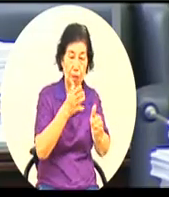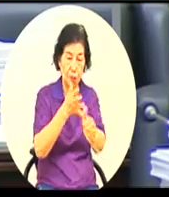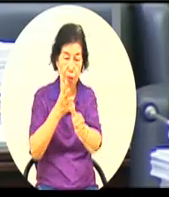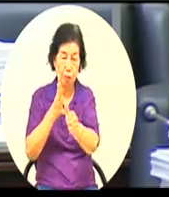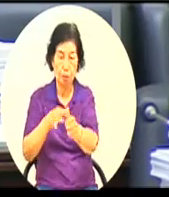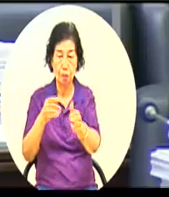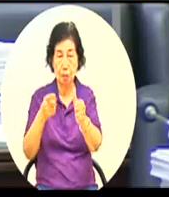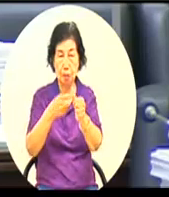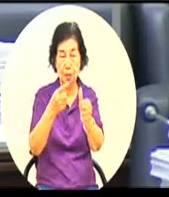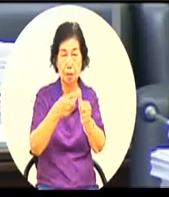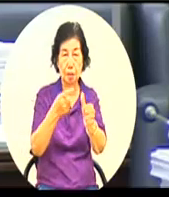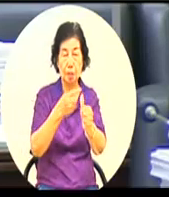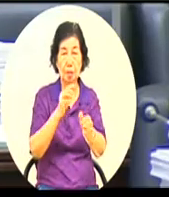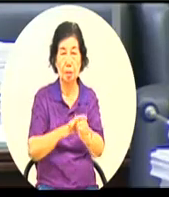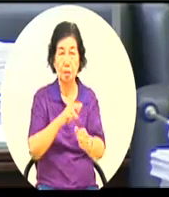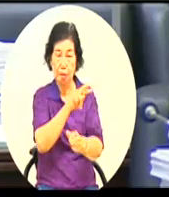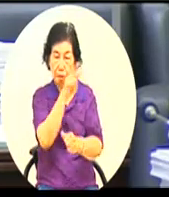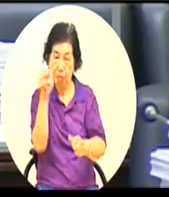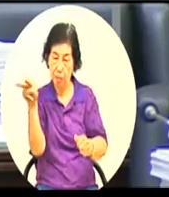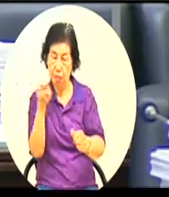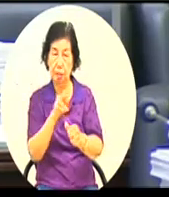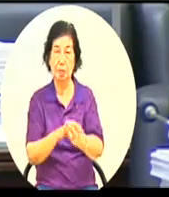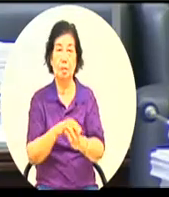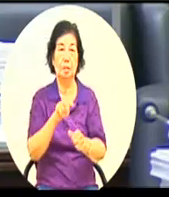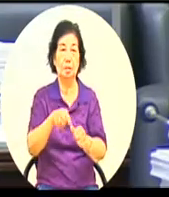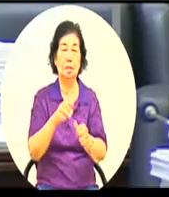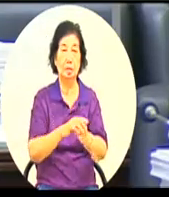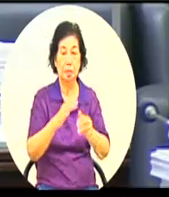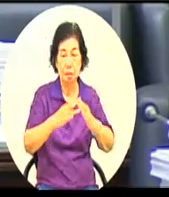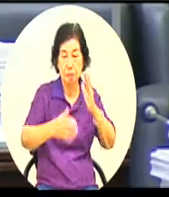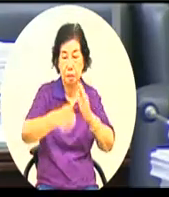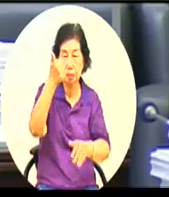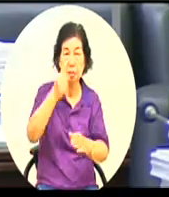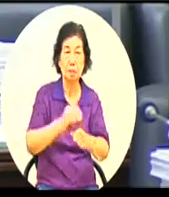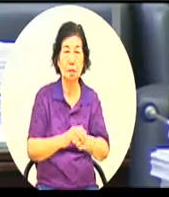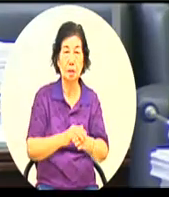一，见看到单局就是民调第一名。